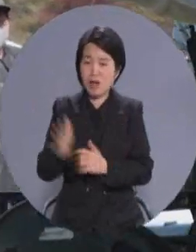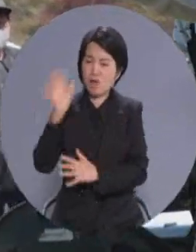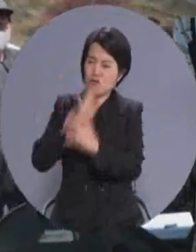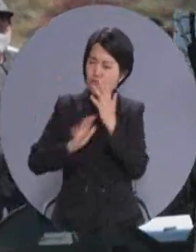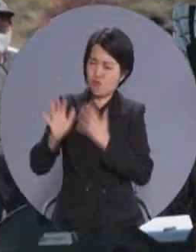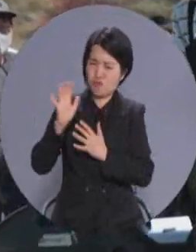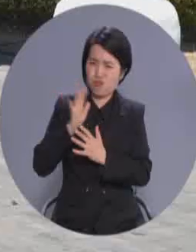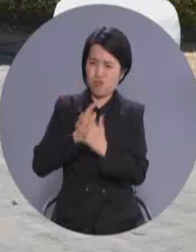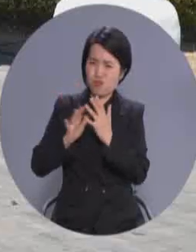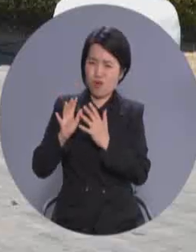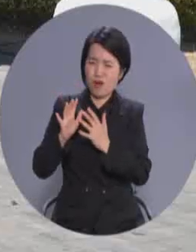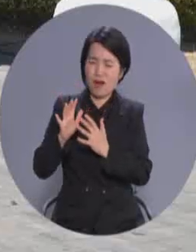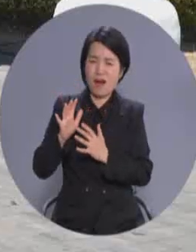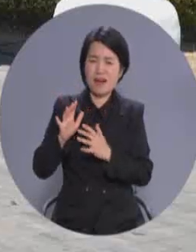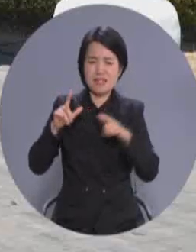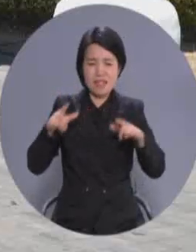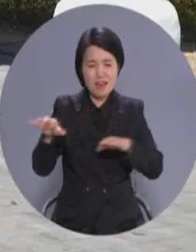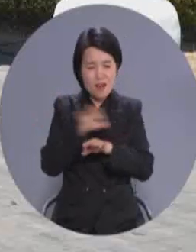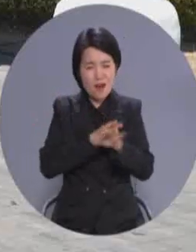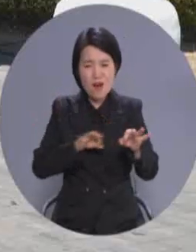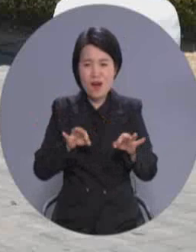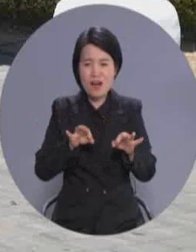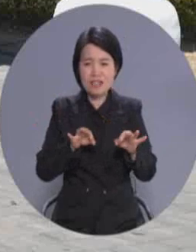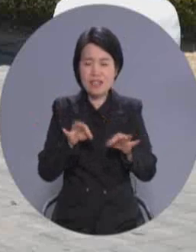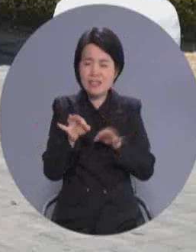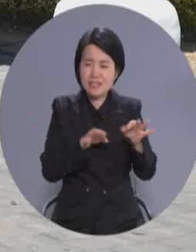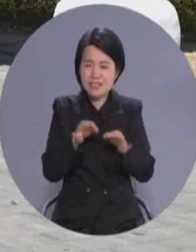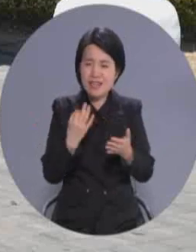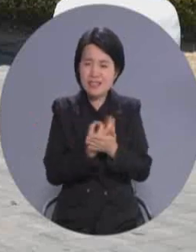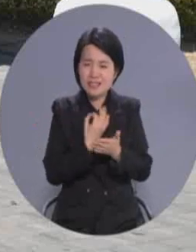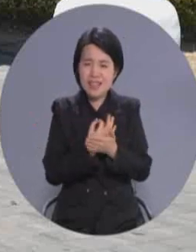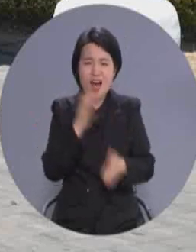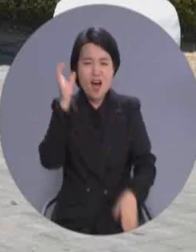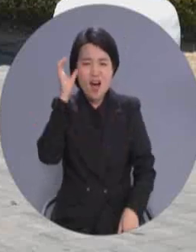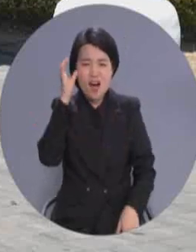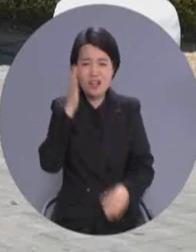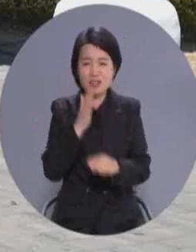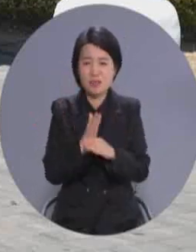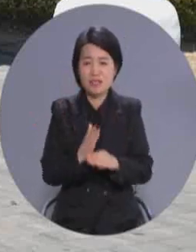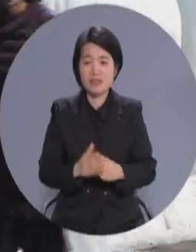많은 관광객이 모일지 지역 상인들의 기대가 커지고 있습니다.